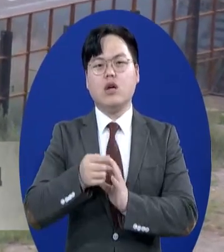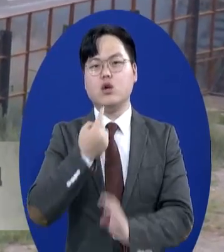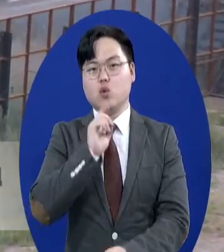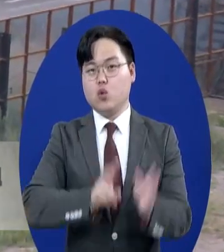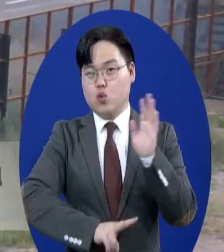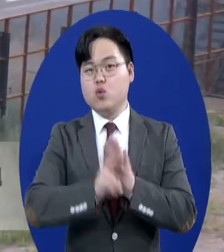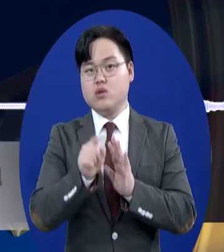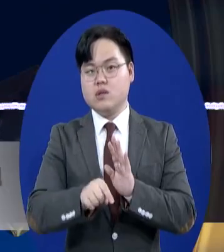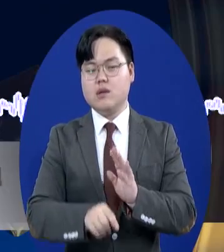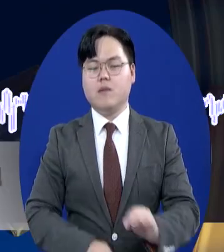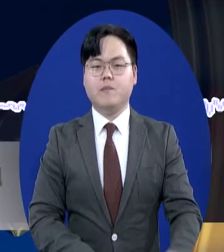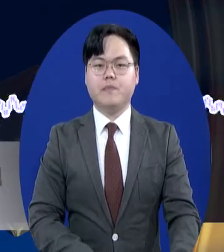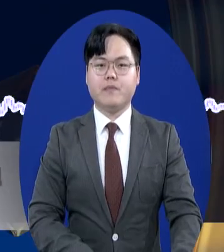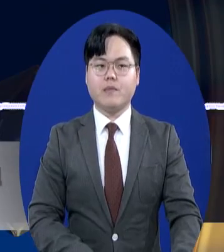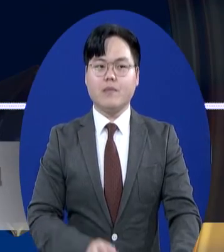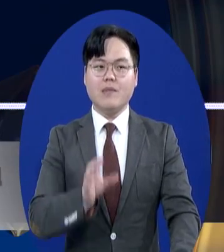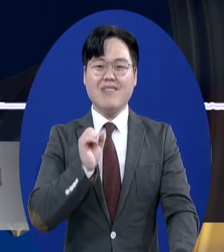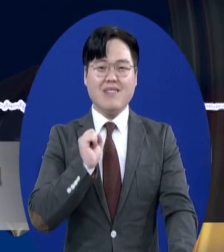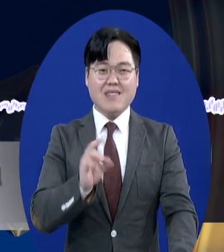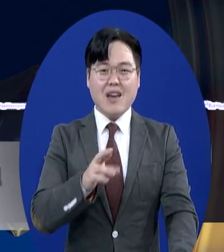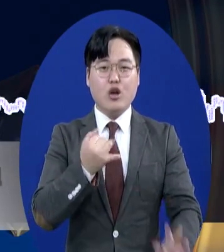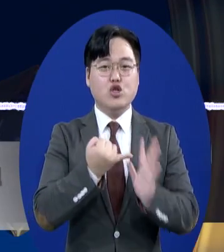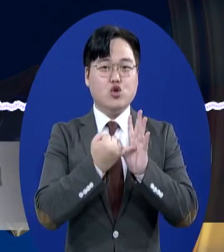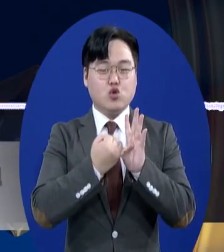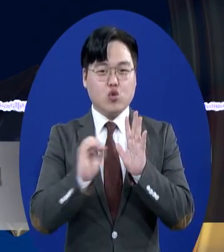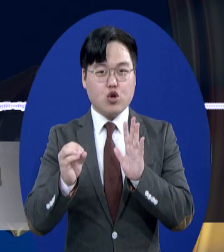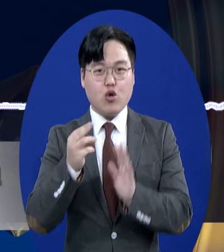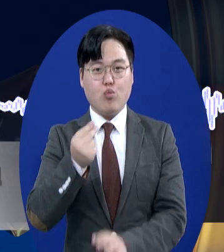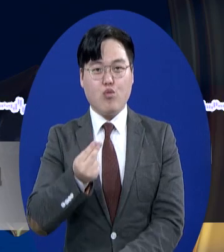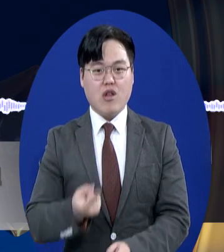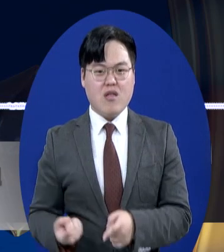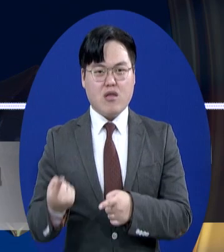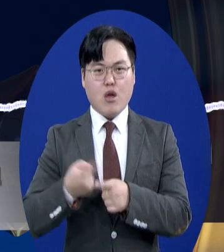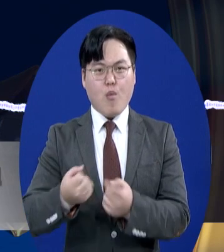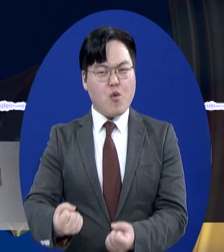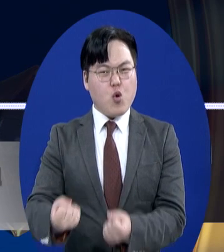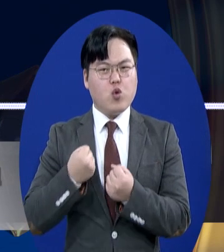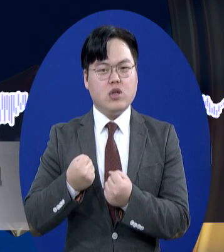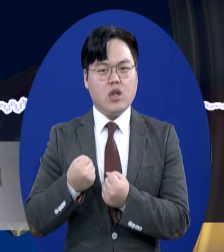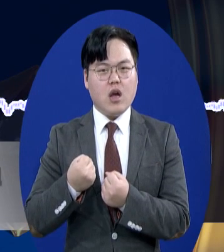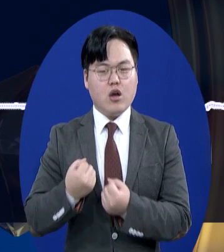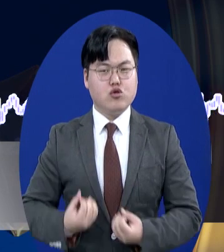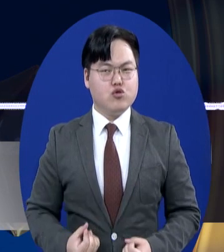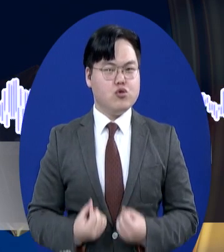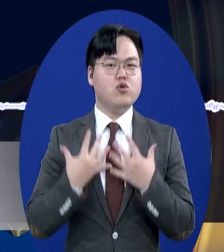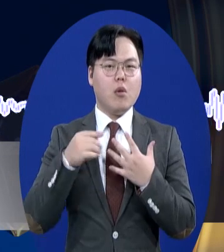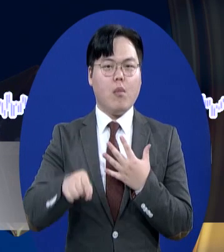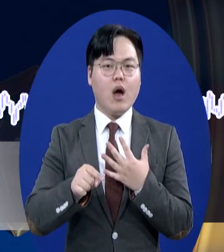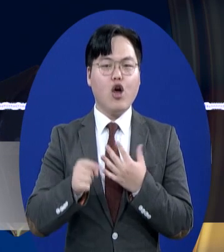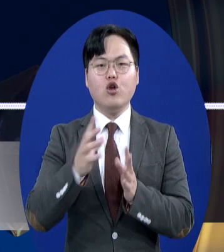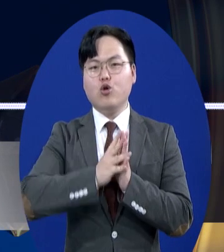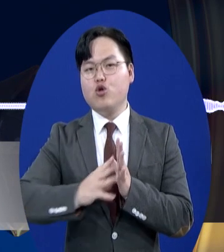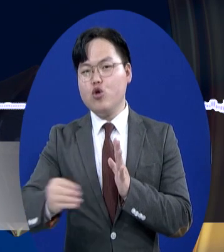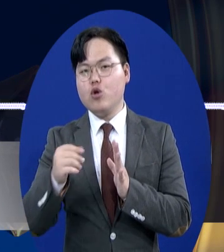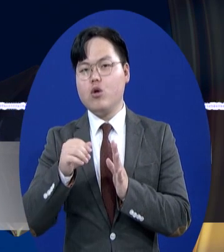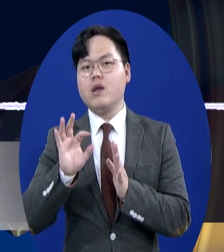хэлж байна. Сая одоо 600 төгрөгийн өсөлт бол ялцчих одоо нэлээд хүчтэй шингэж орчих бол үгүй юм төлөвтэй байна. Тэр нөлөөсөн нөхөд